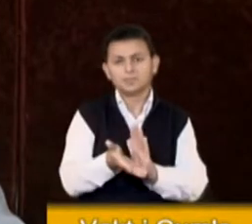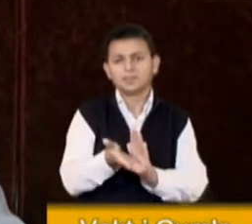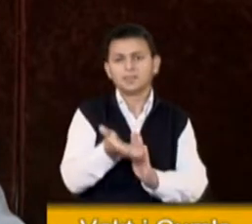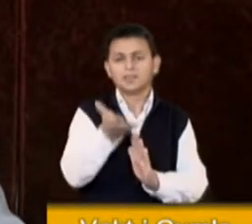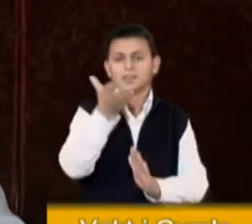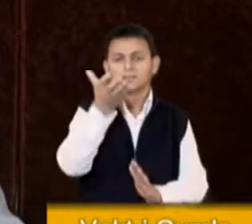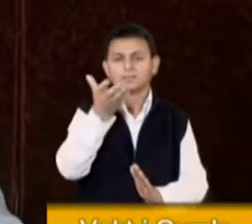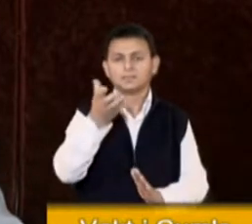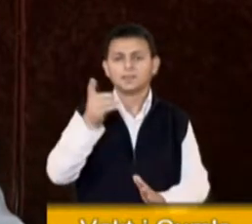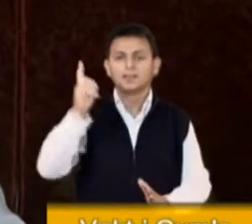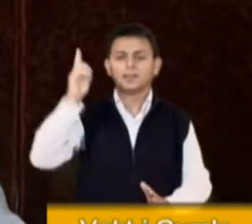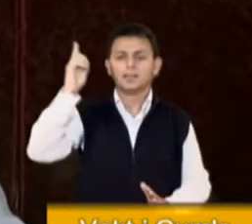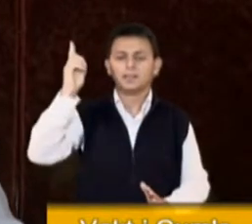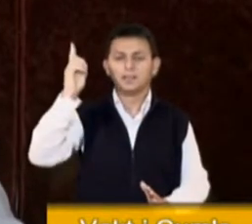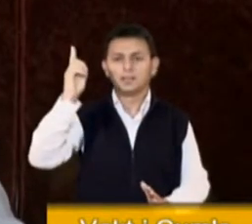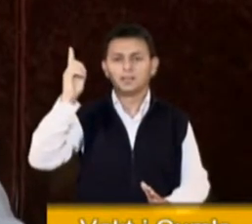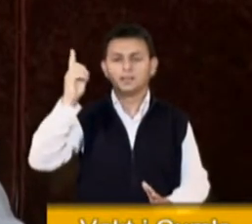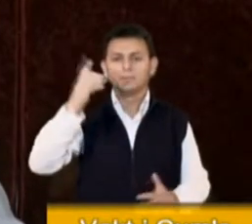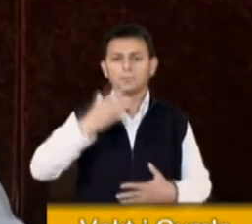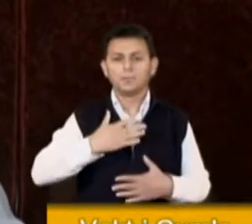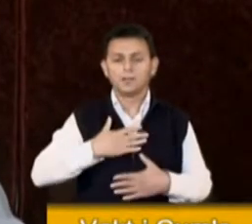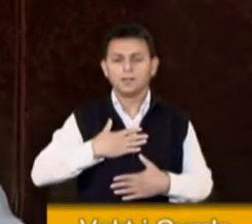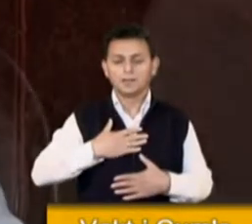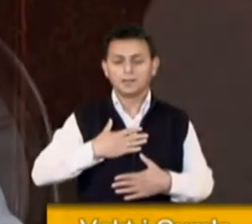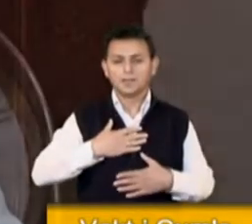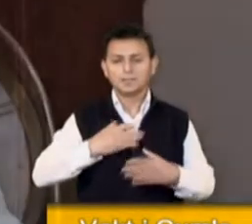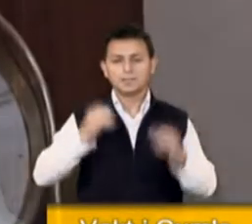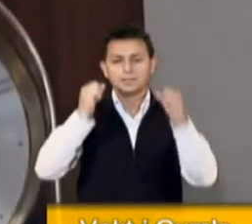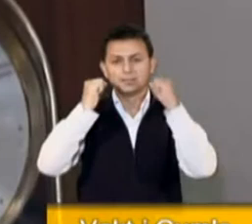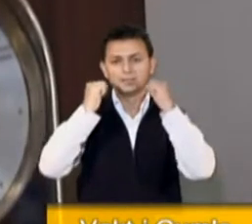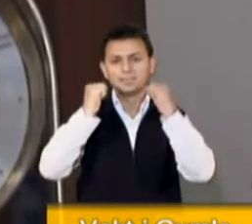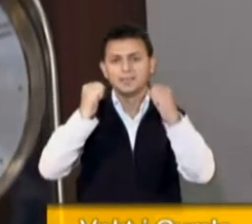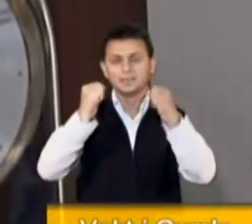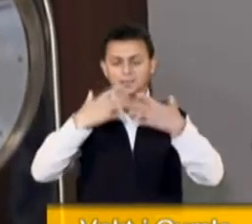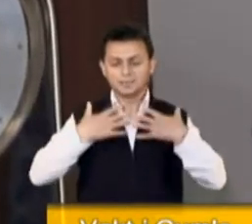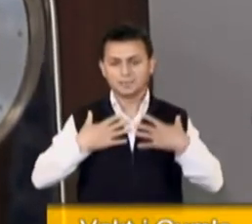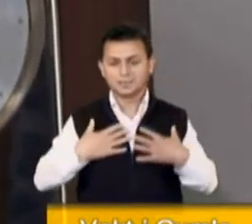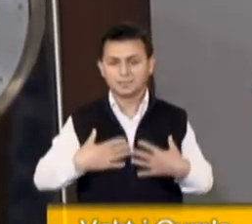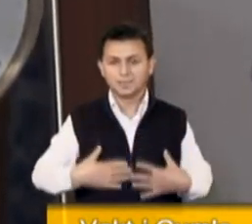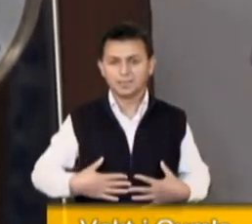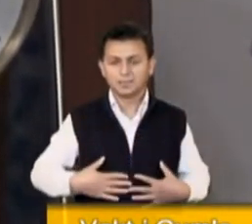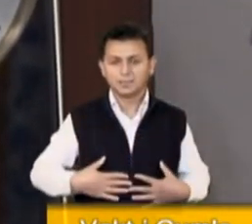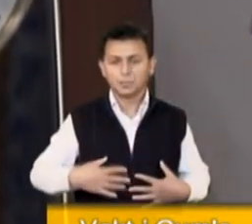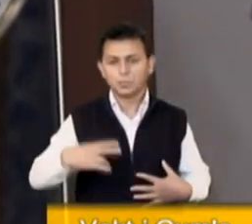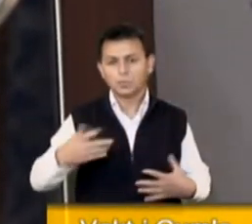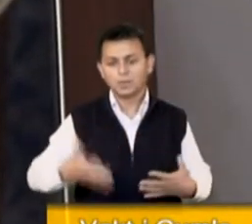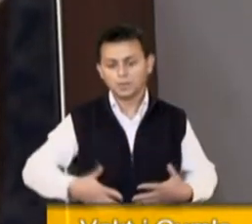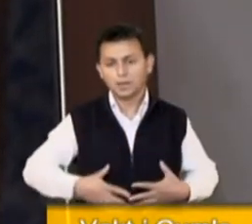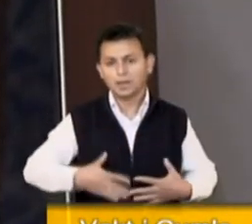melâiketil mukarrabin. Rabbena âtina min ledünke rahme ve heyyilena min emrina